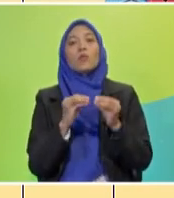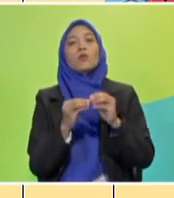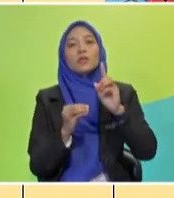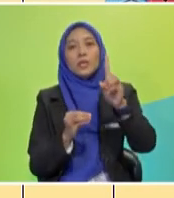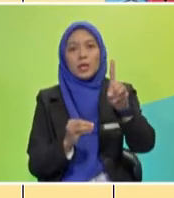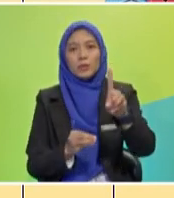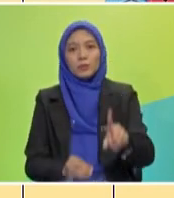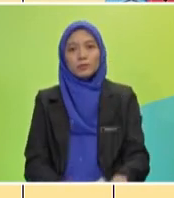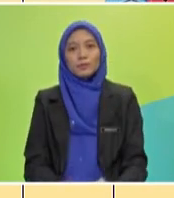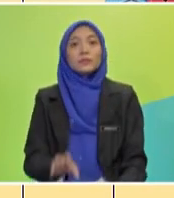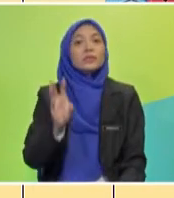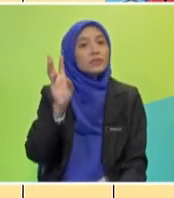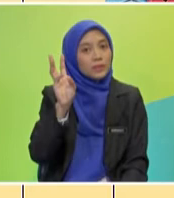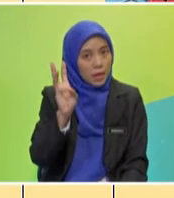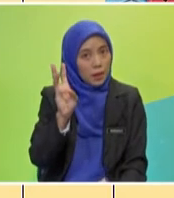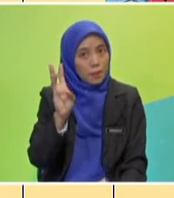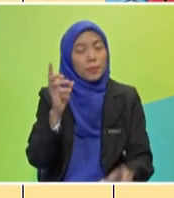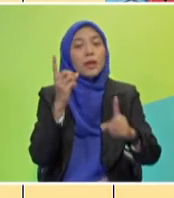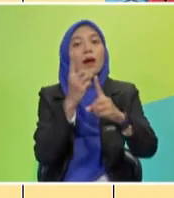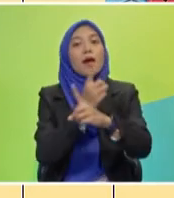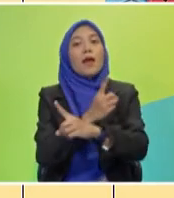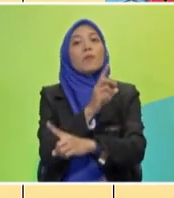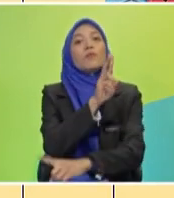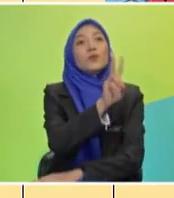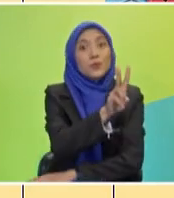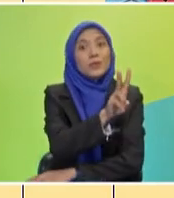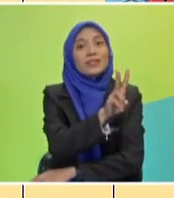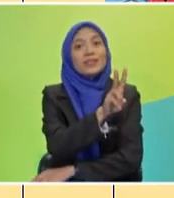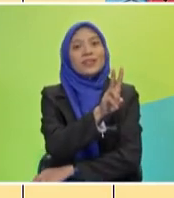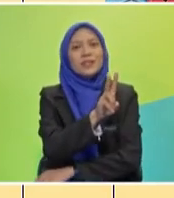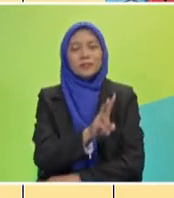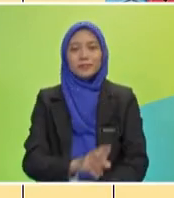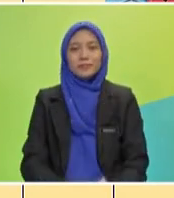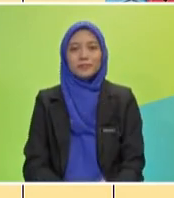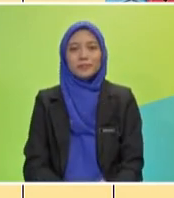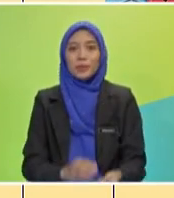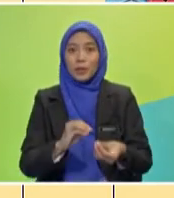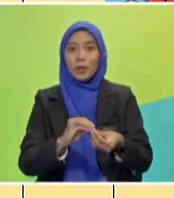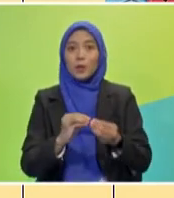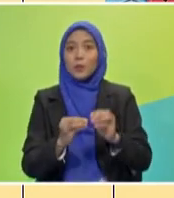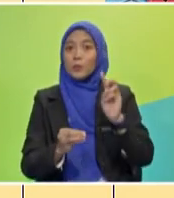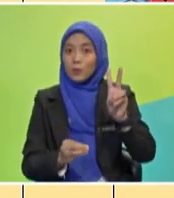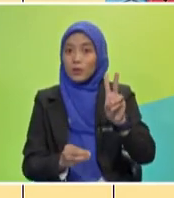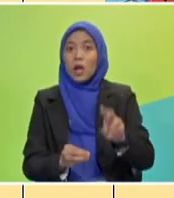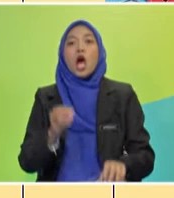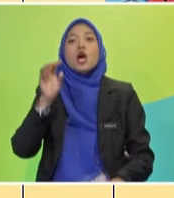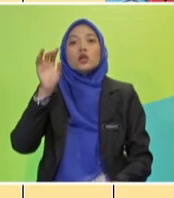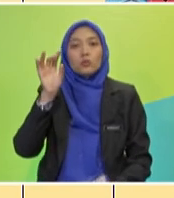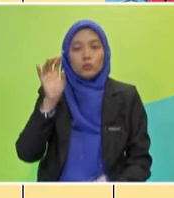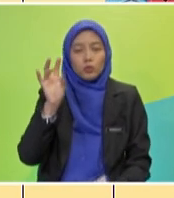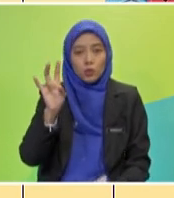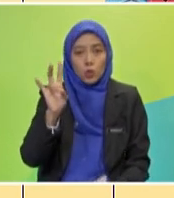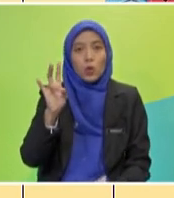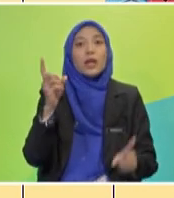nak 6 darab dengan 2. Okey, yang pertama. Kemudian yang kedua, 7